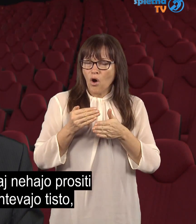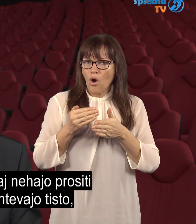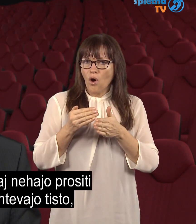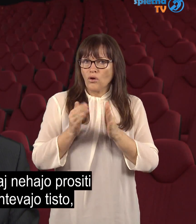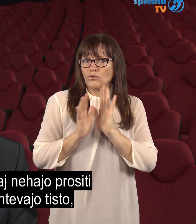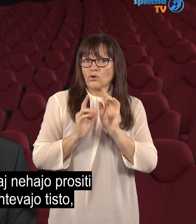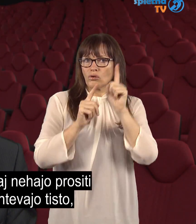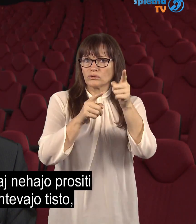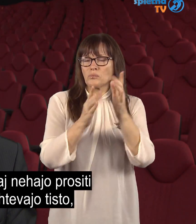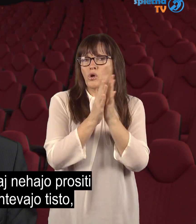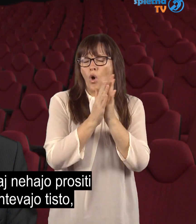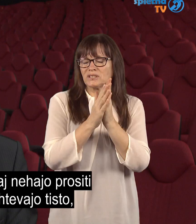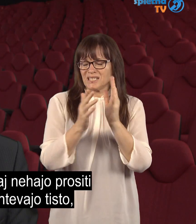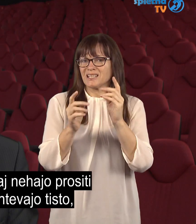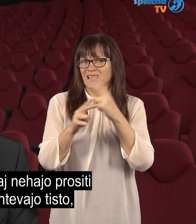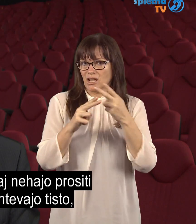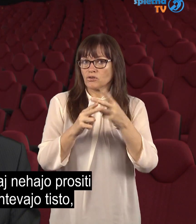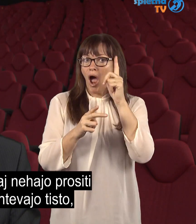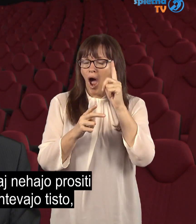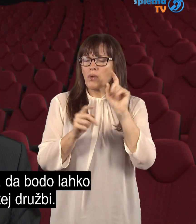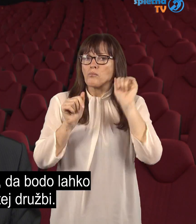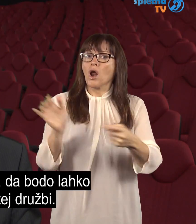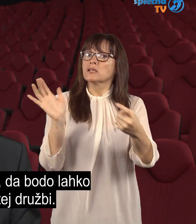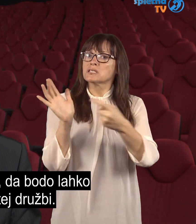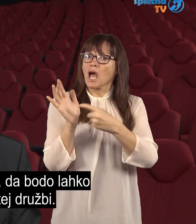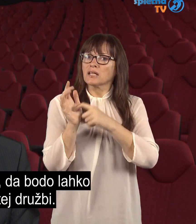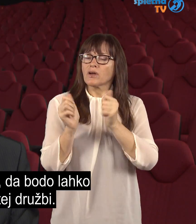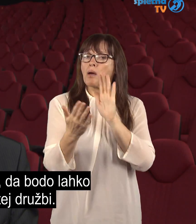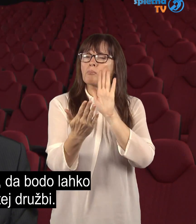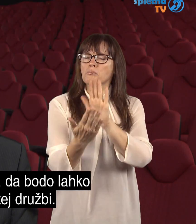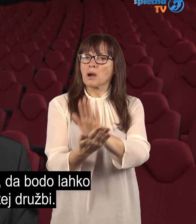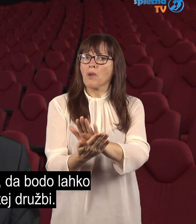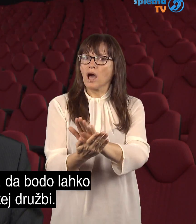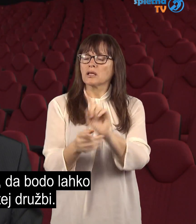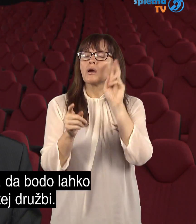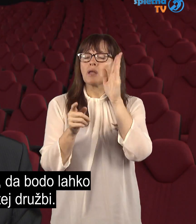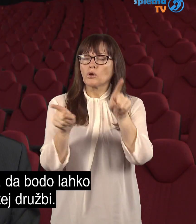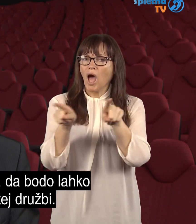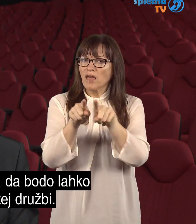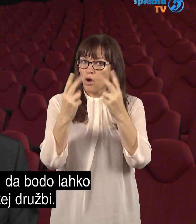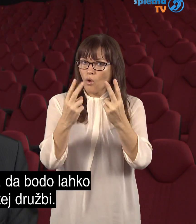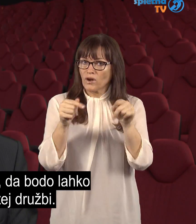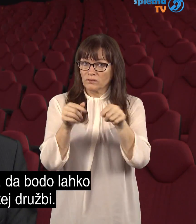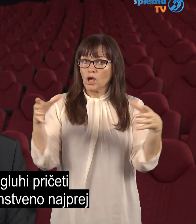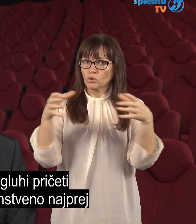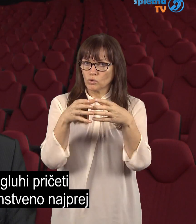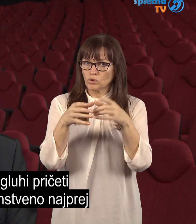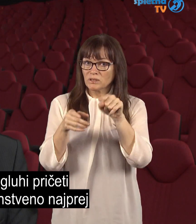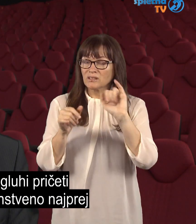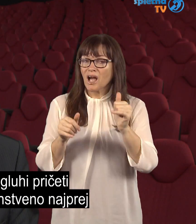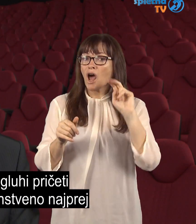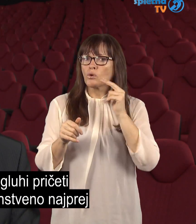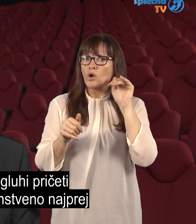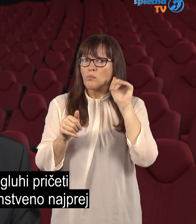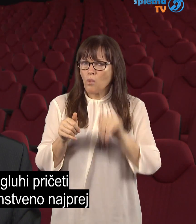prositi državo, ampak naj v resnici zahtevajo tisto, kar jim pripada, zato da bodo lahko enakovredni v tej družbi. Tisto, kar